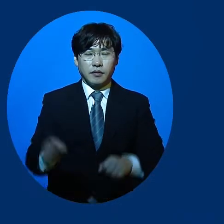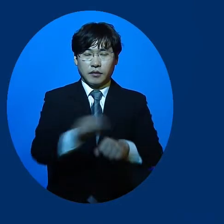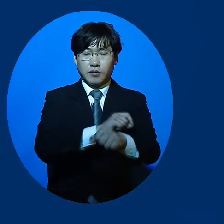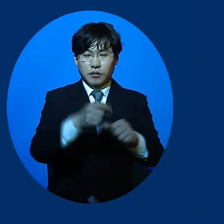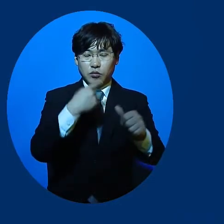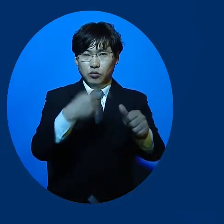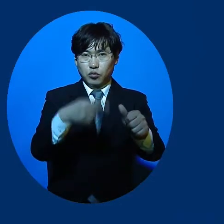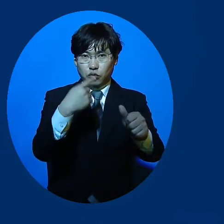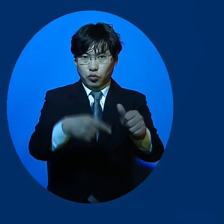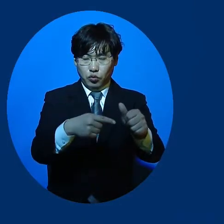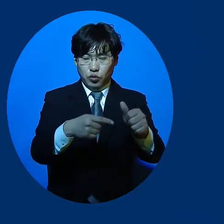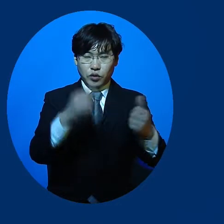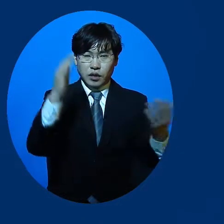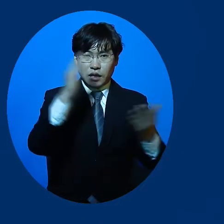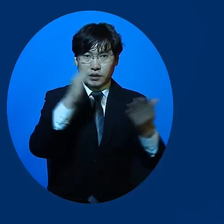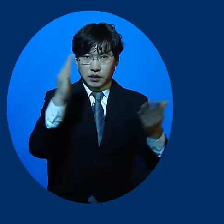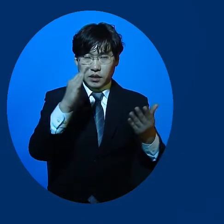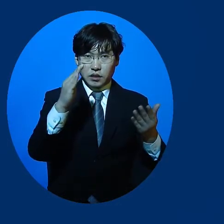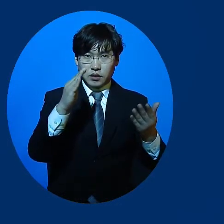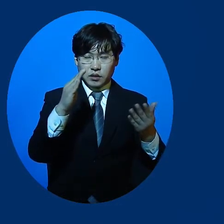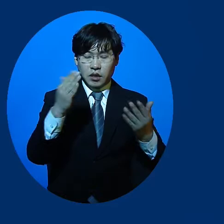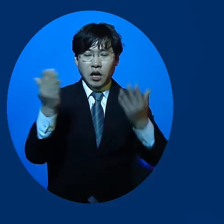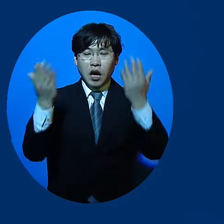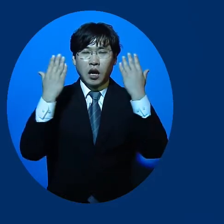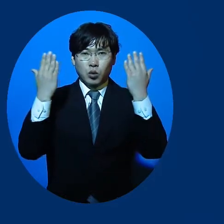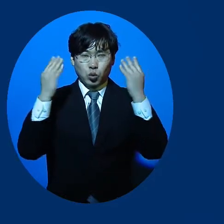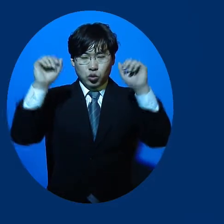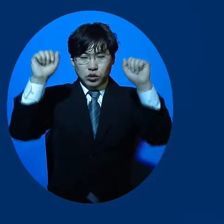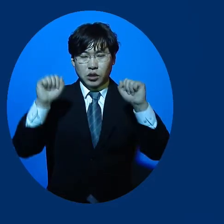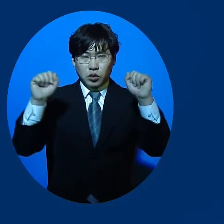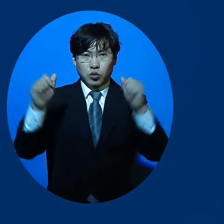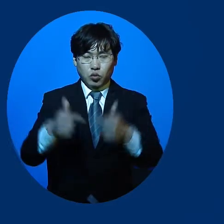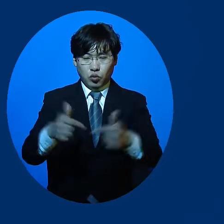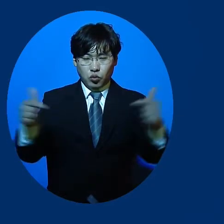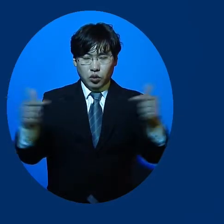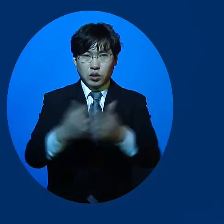특수교육 대상 학생을 위한 학교 체육의 활성화를